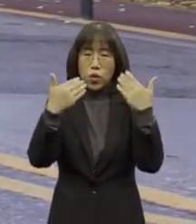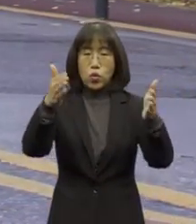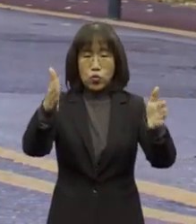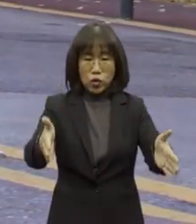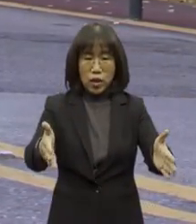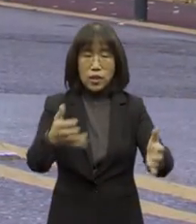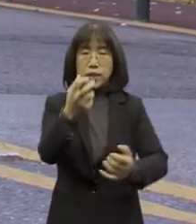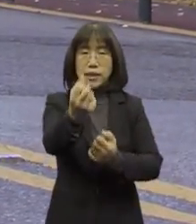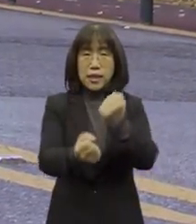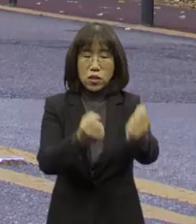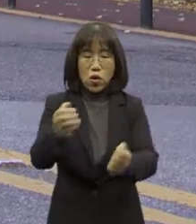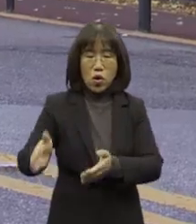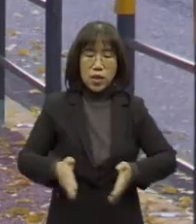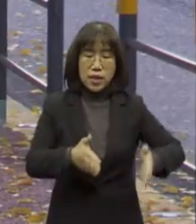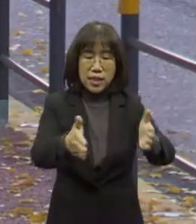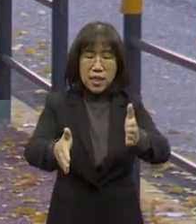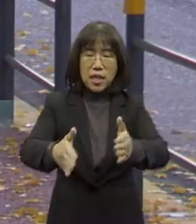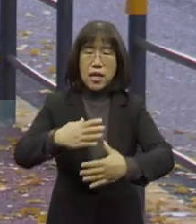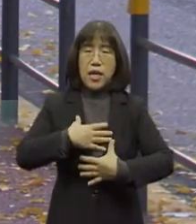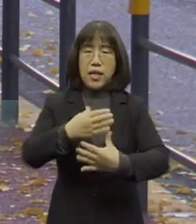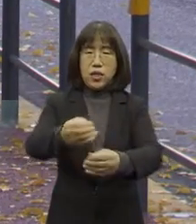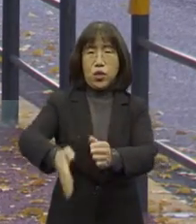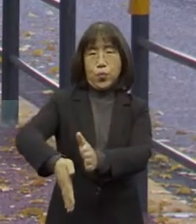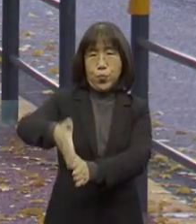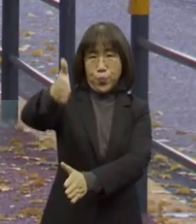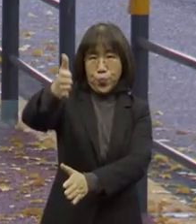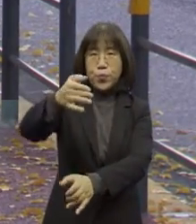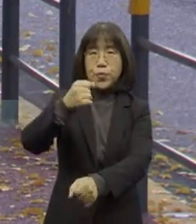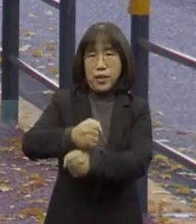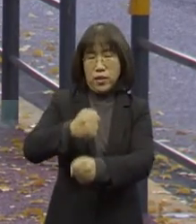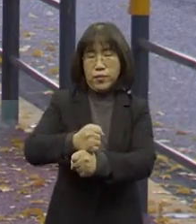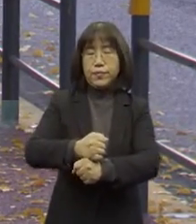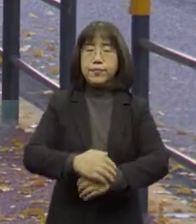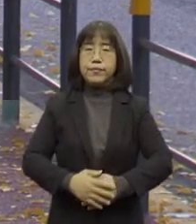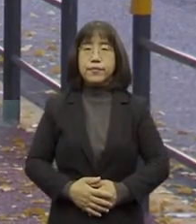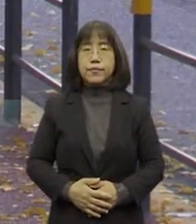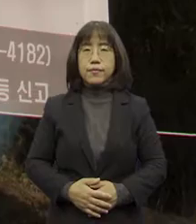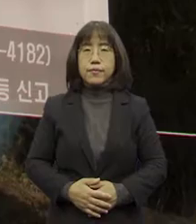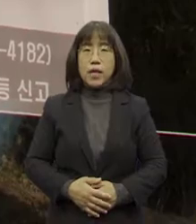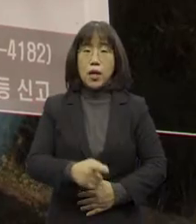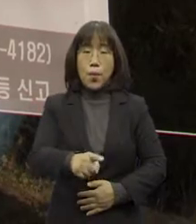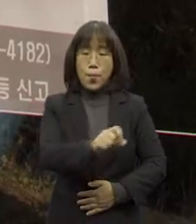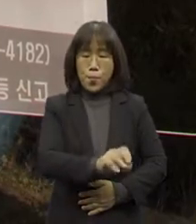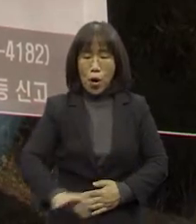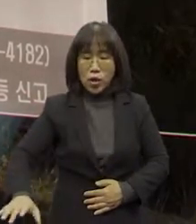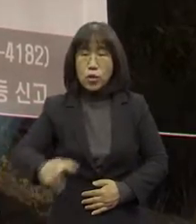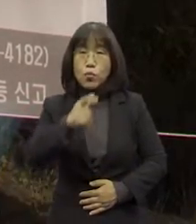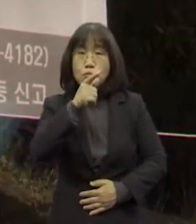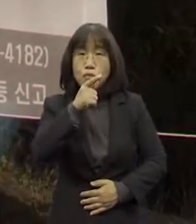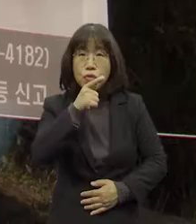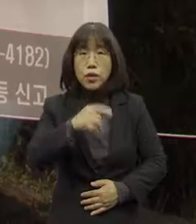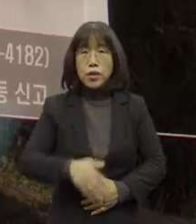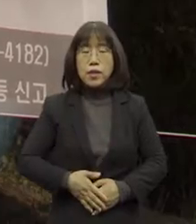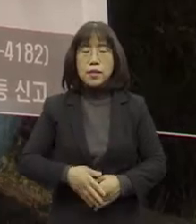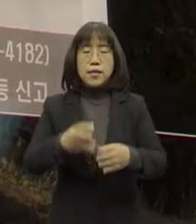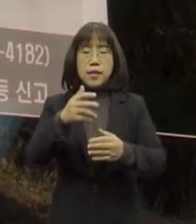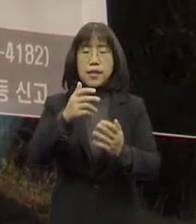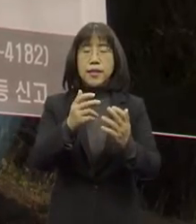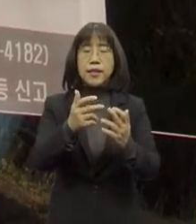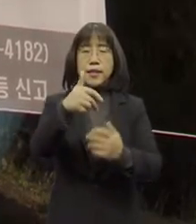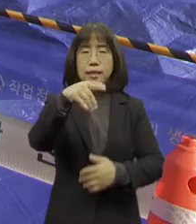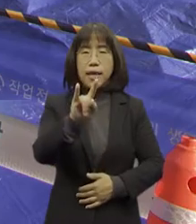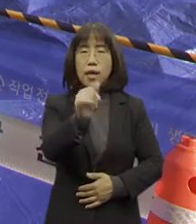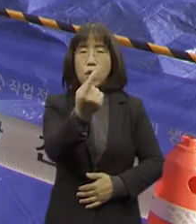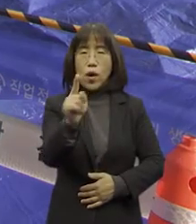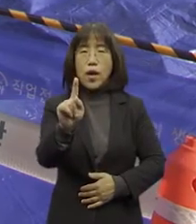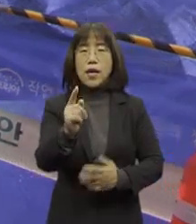자전거 도로 안전펜스를 설치해 안전하게 이용할 수 있도록 했습니다. 유출 지하수를 활용한 개화산 되살리기